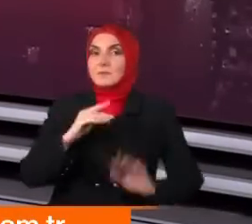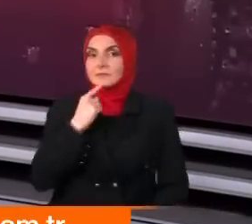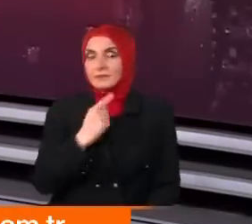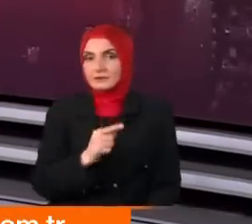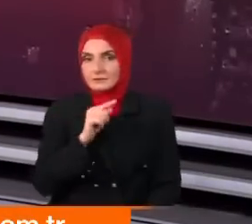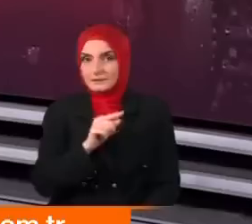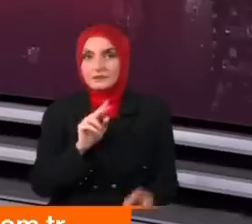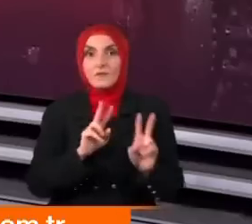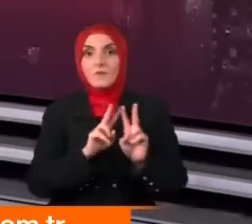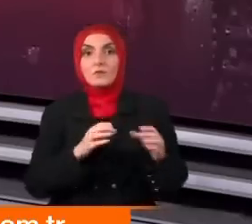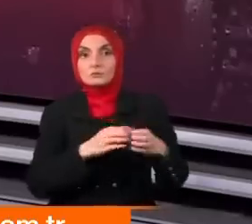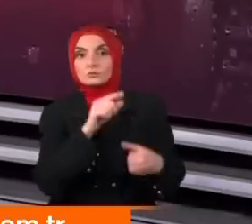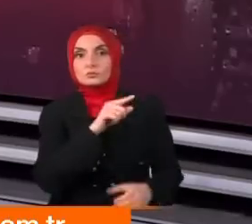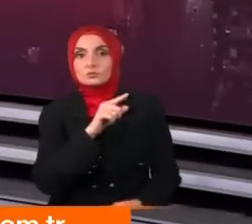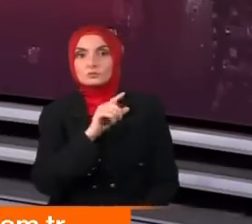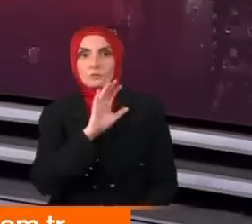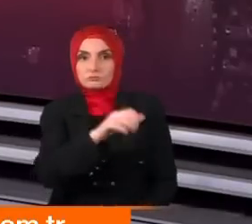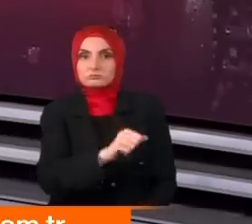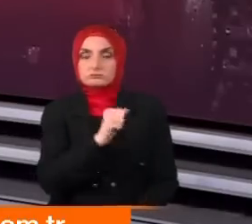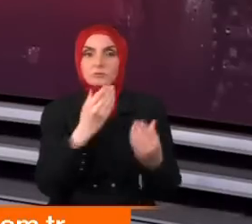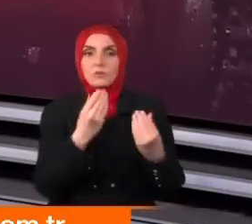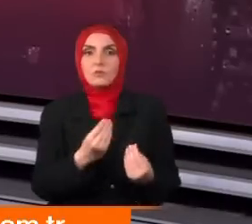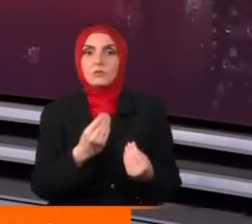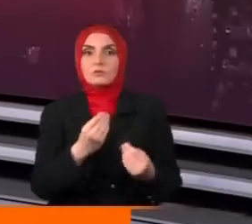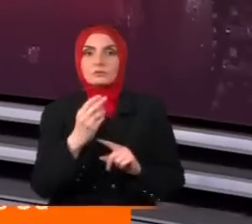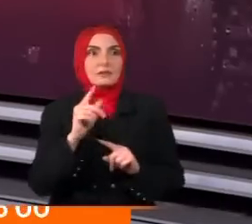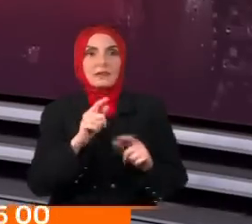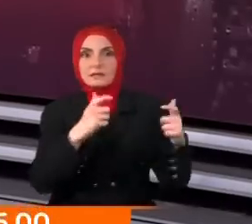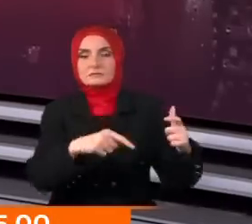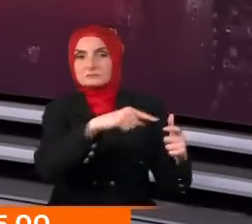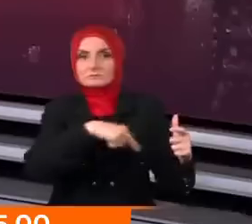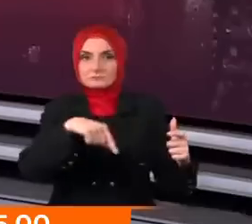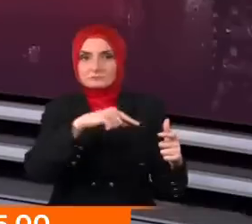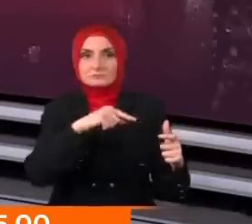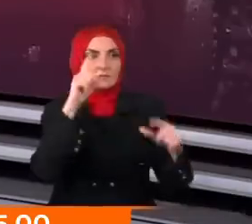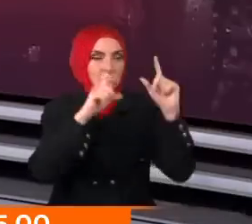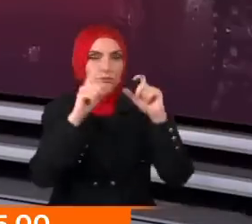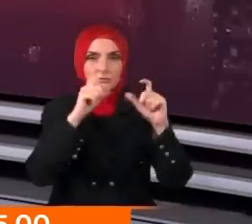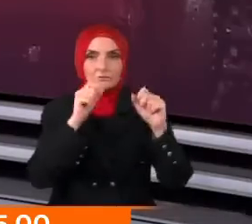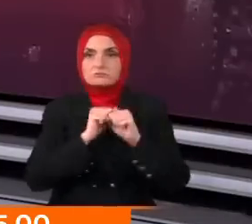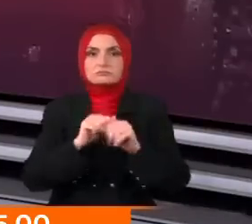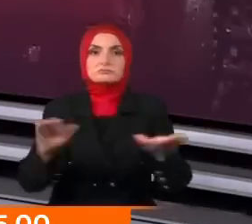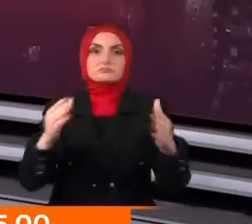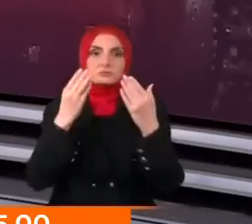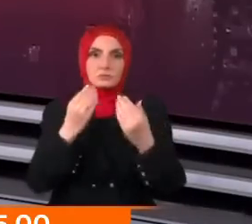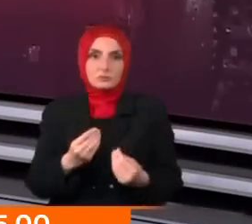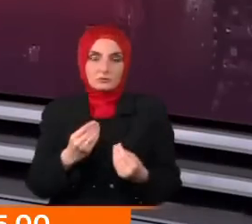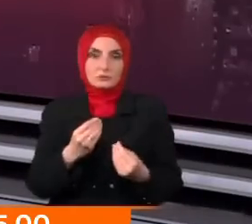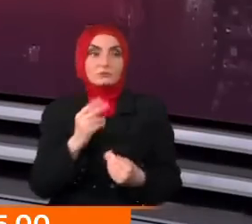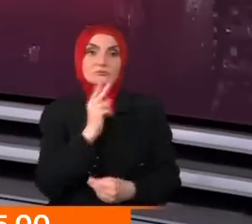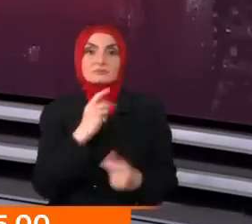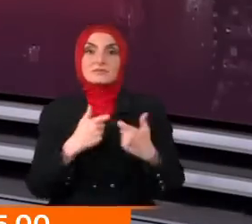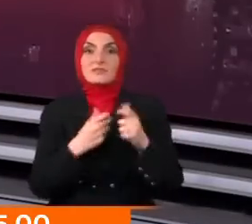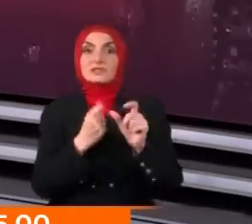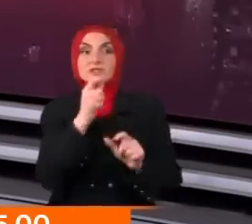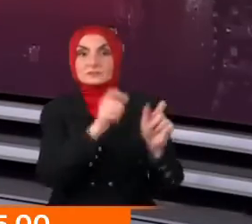Rostov kentinden tüm gün görüntüler servis edildi dünyaya. Caddeler, sokaklar Wagner savaşçıları tarafından kuşatılmış durumda. Ve